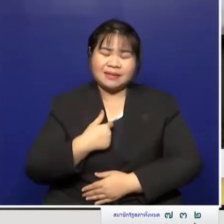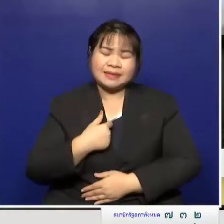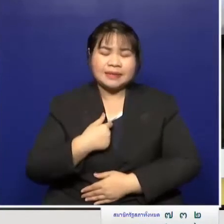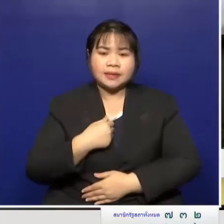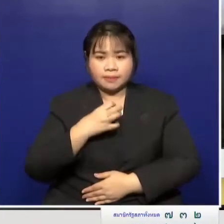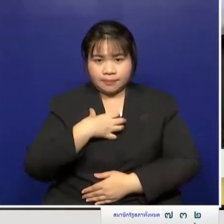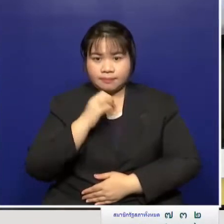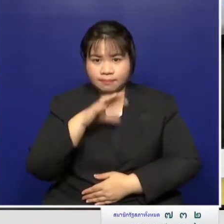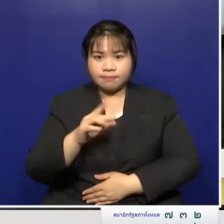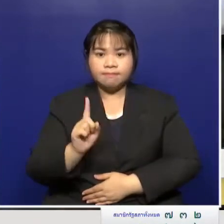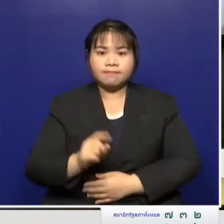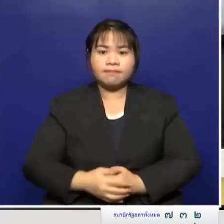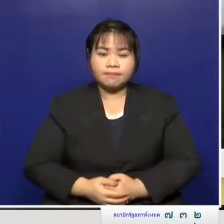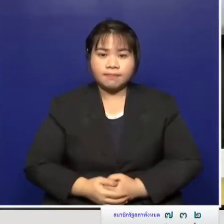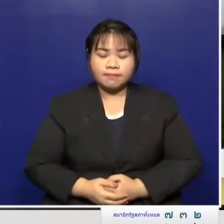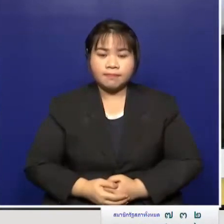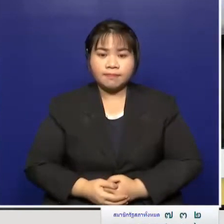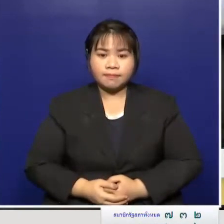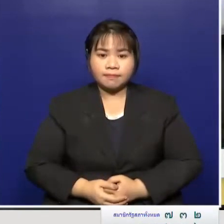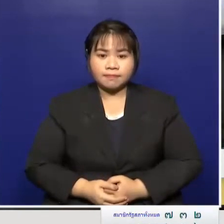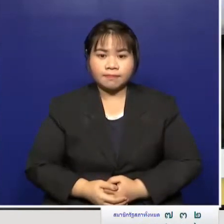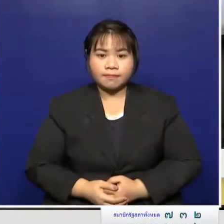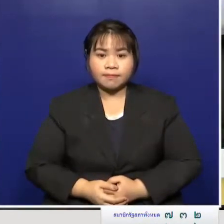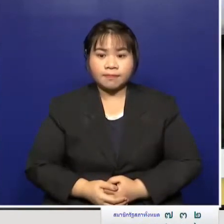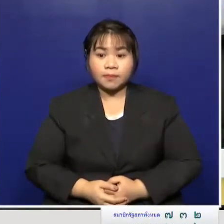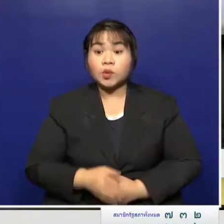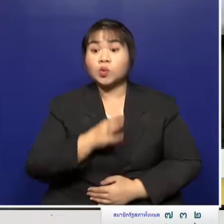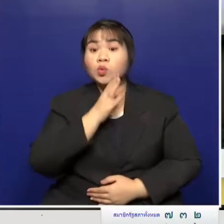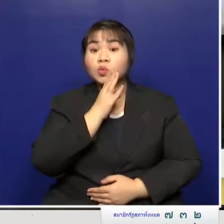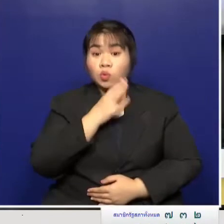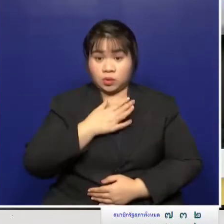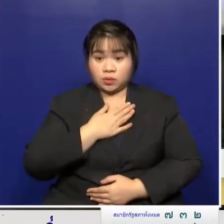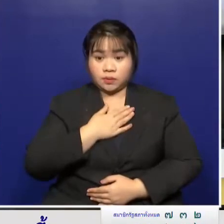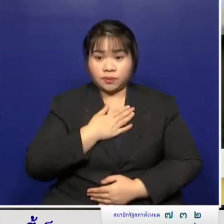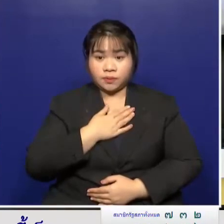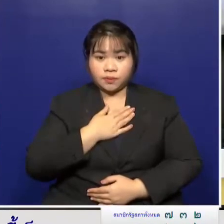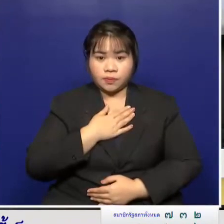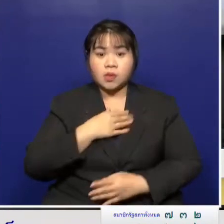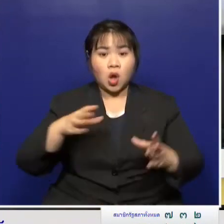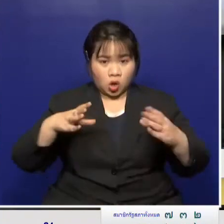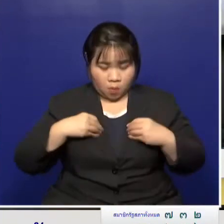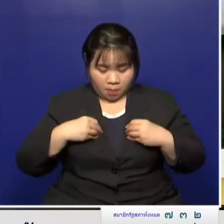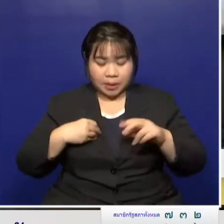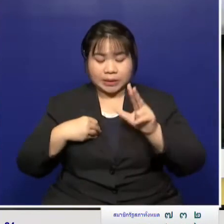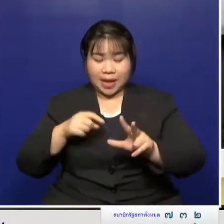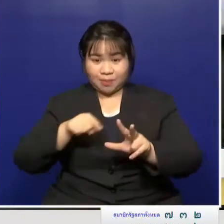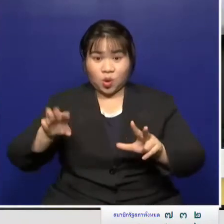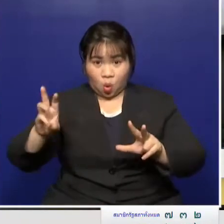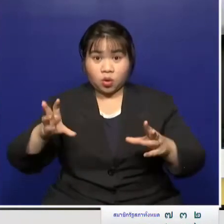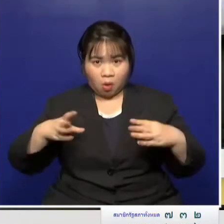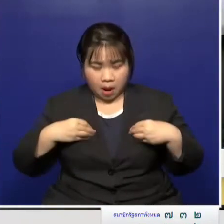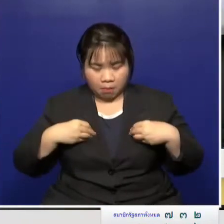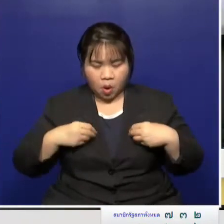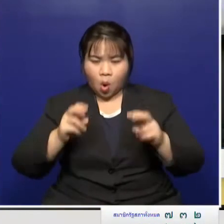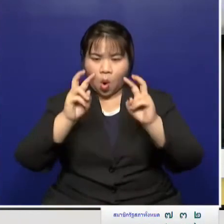วอยากจะเรีนว่าในส่วนของ ถ้าหากวาเราลับรางสามถึงหกประเด็นย้อย